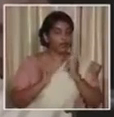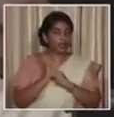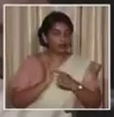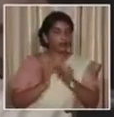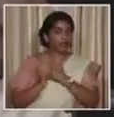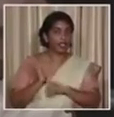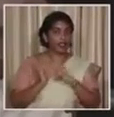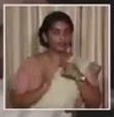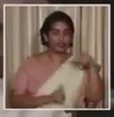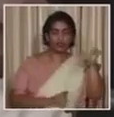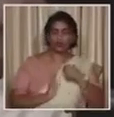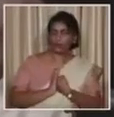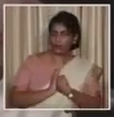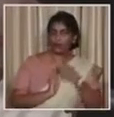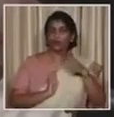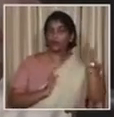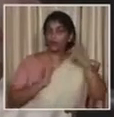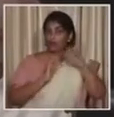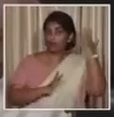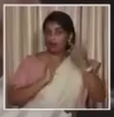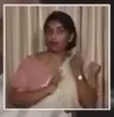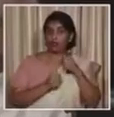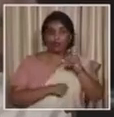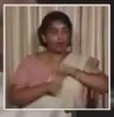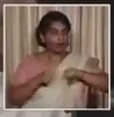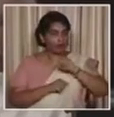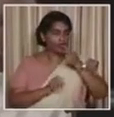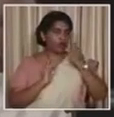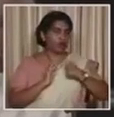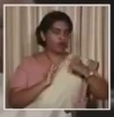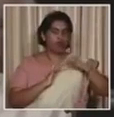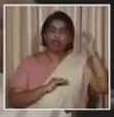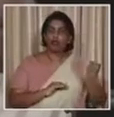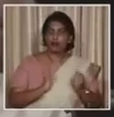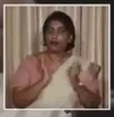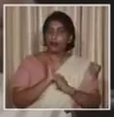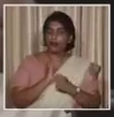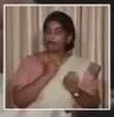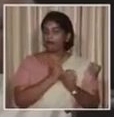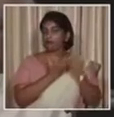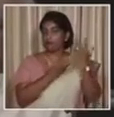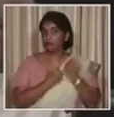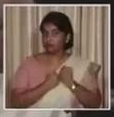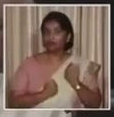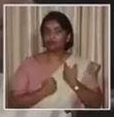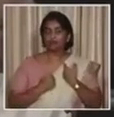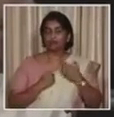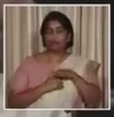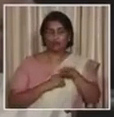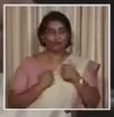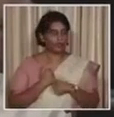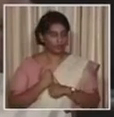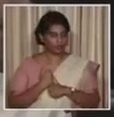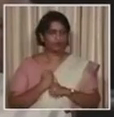ලිපි වලට ගරු කරනවා. වෙනත් ජාත්‍යන්තර මූල්‍ය ආයතන වලින් ඉතා අඩු පොලියට ණය ආධාර ලබා ගැනීමට පසුබිමක්